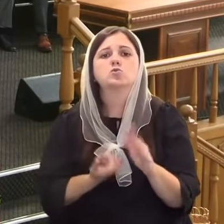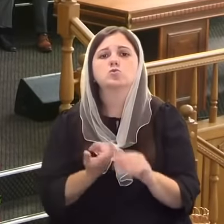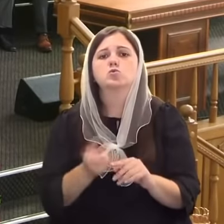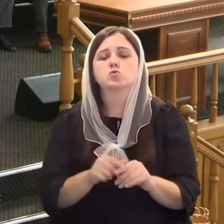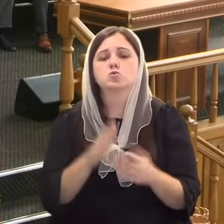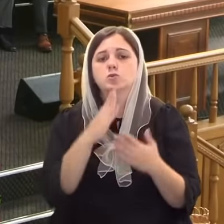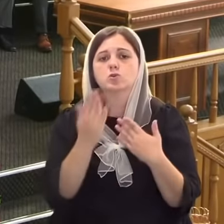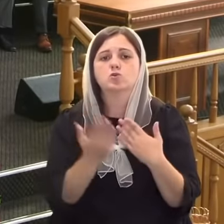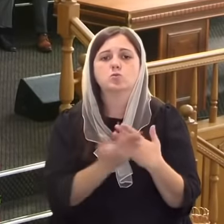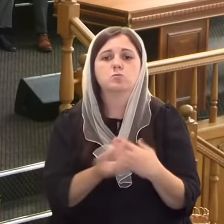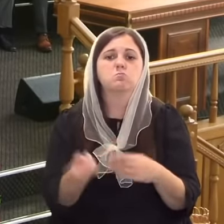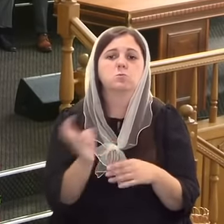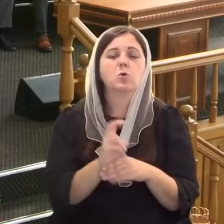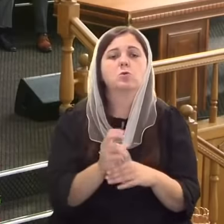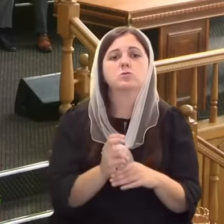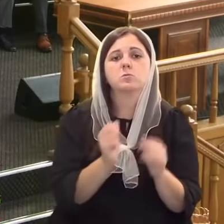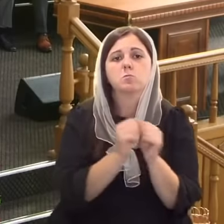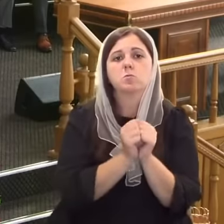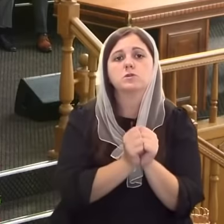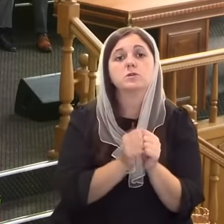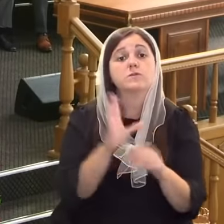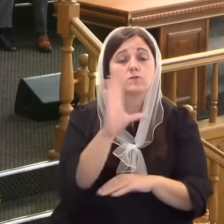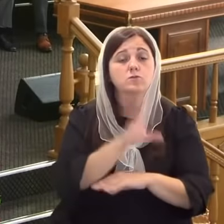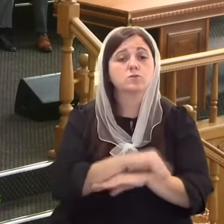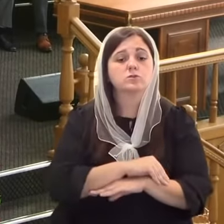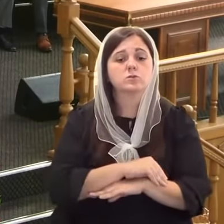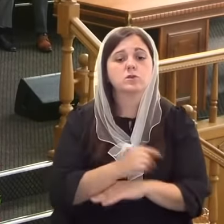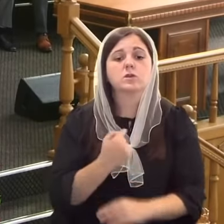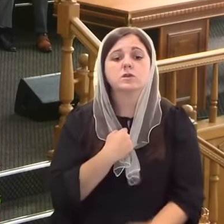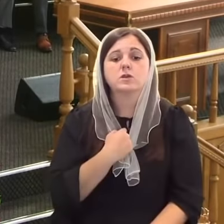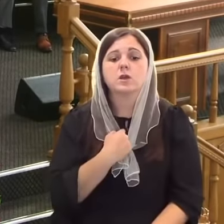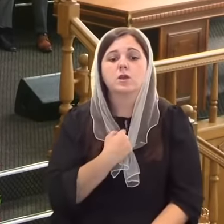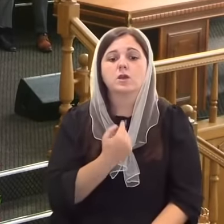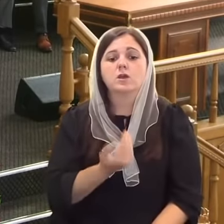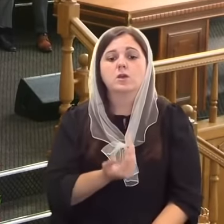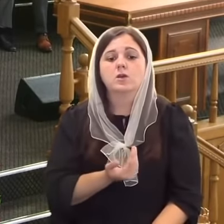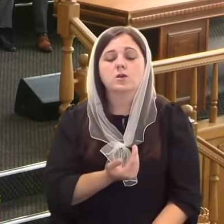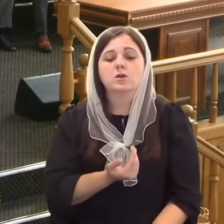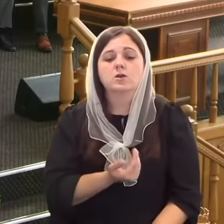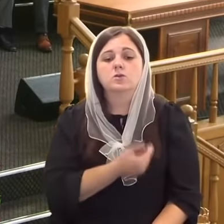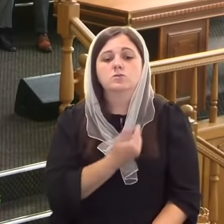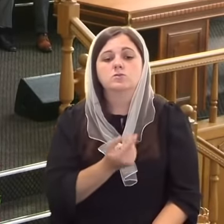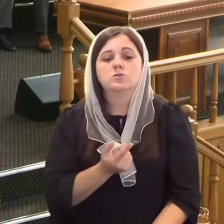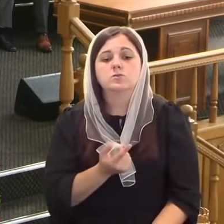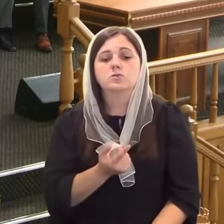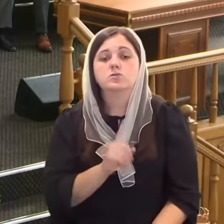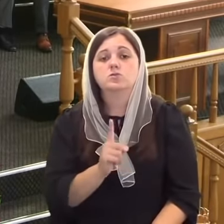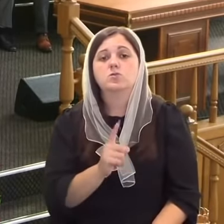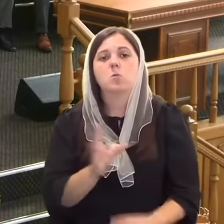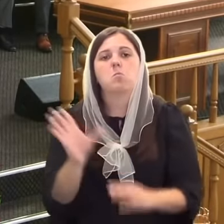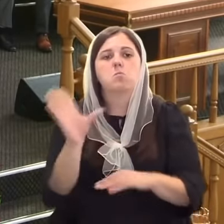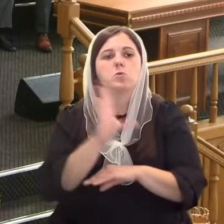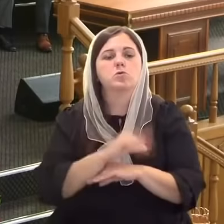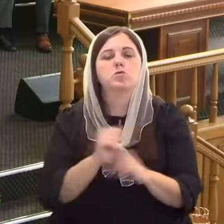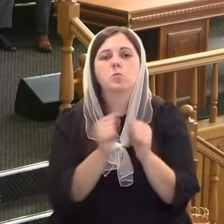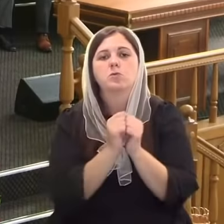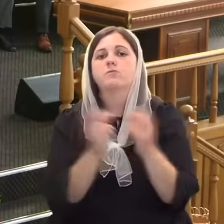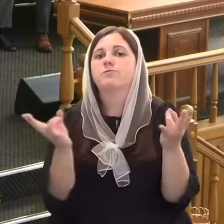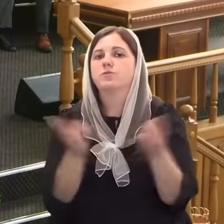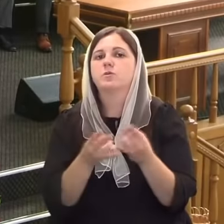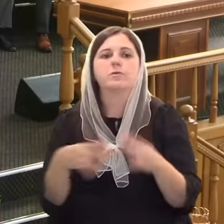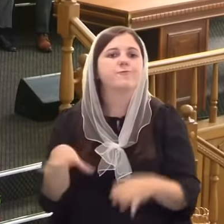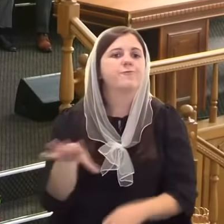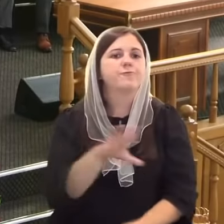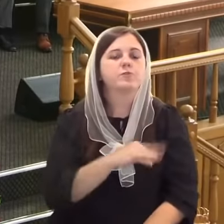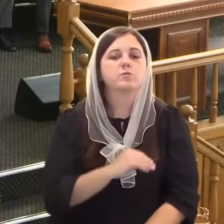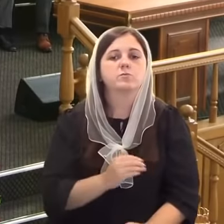любил ходить на ночные молитвы. Я решил, что ночная молитва нужна всем. Не только